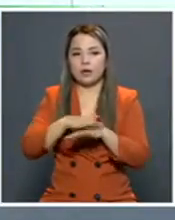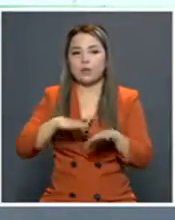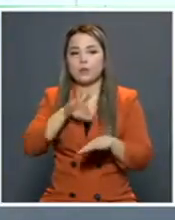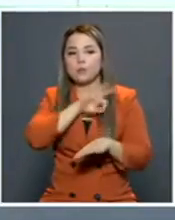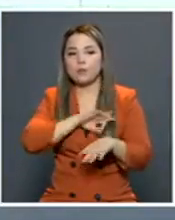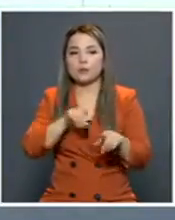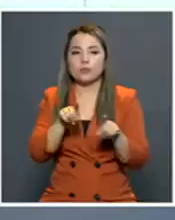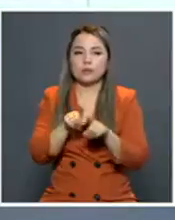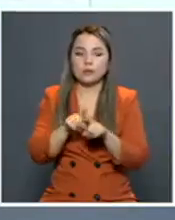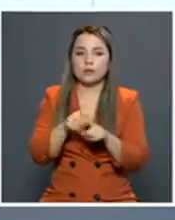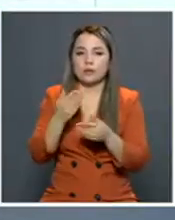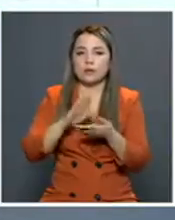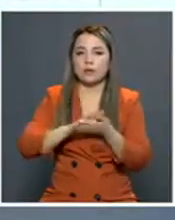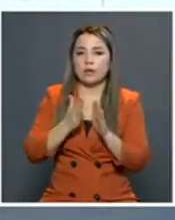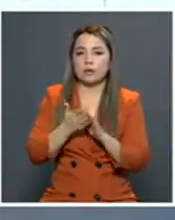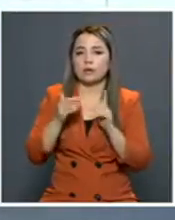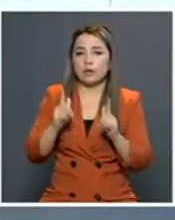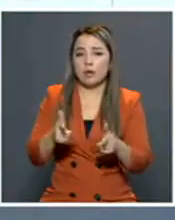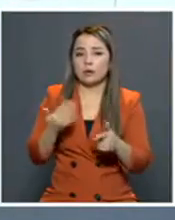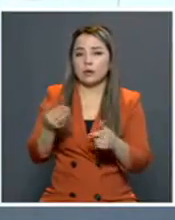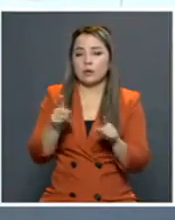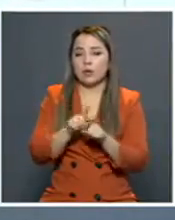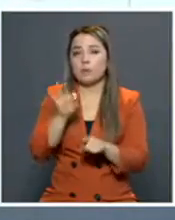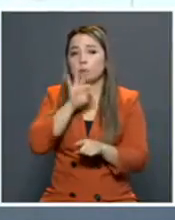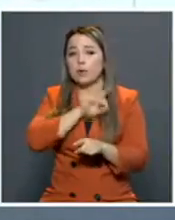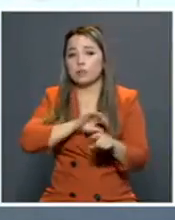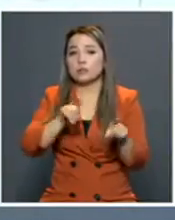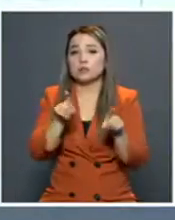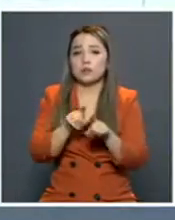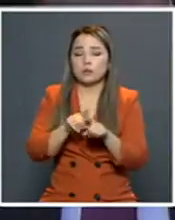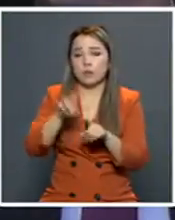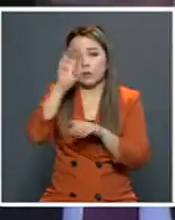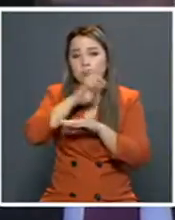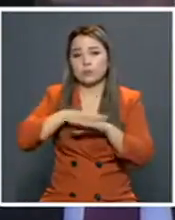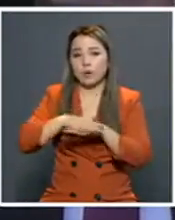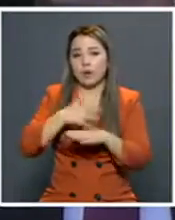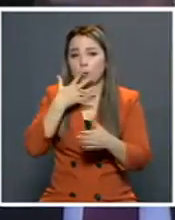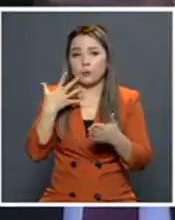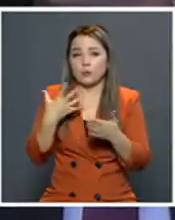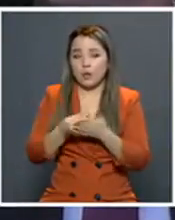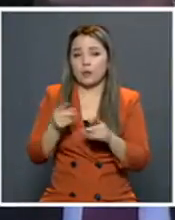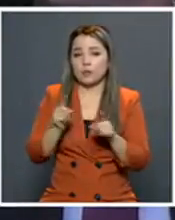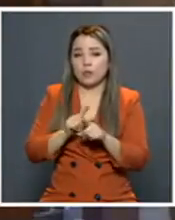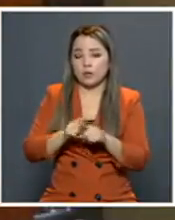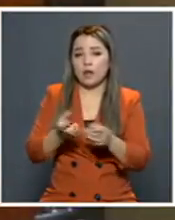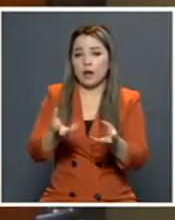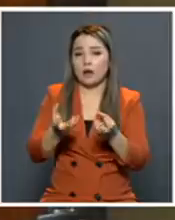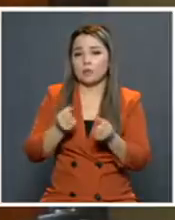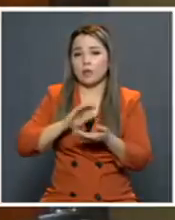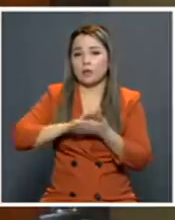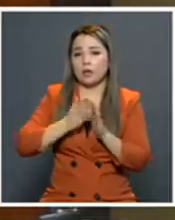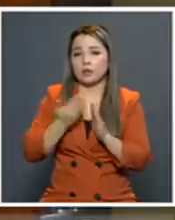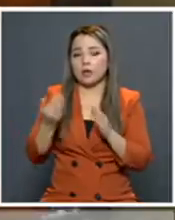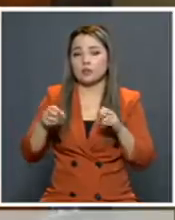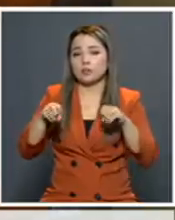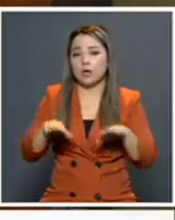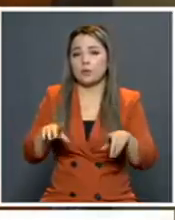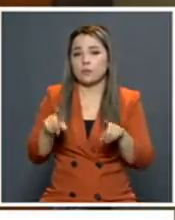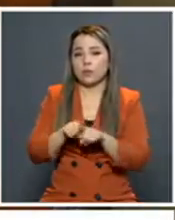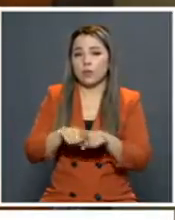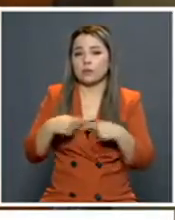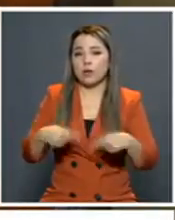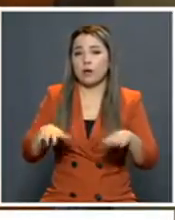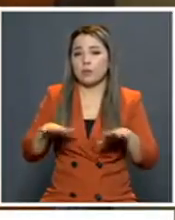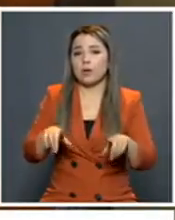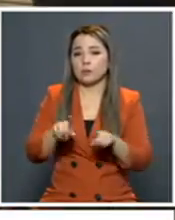пайдалану кодексіне сәйкес, жер қойнауын пайдаланушы компания үкіметке өз өтінішін беріп, қабылданған шешімге сәйкес кез келген жерде